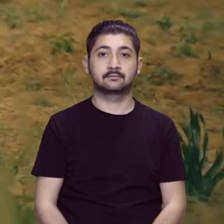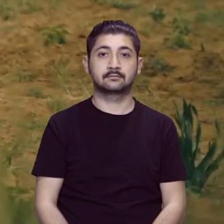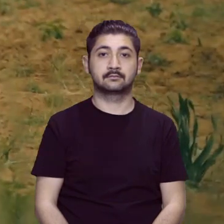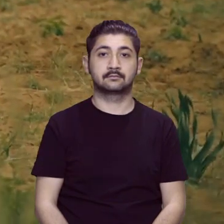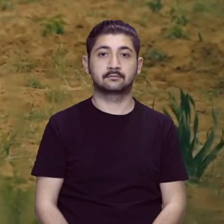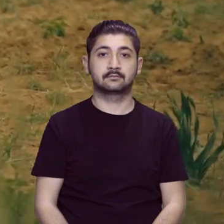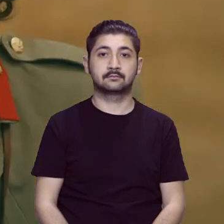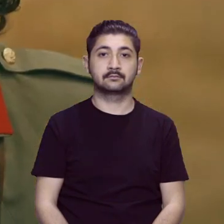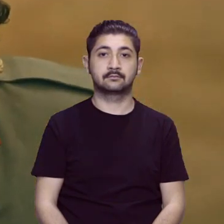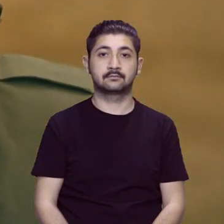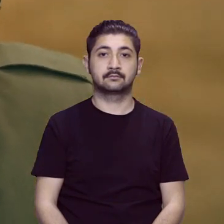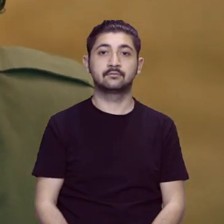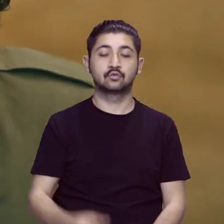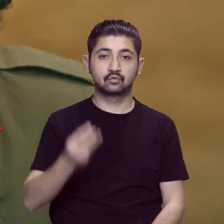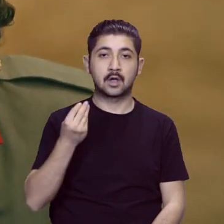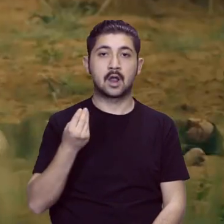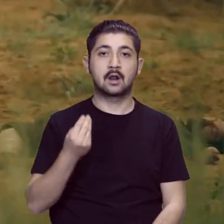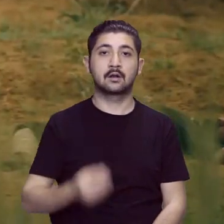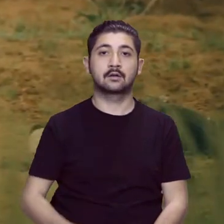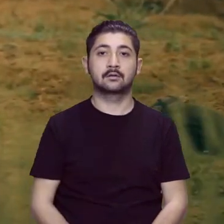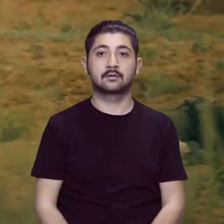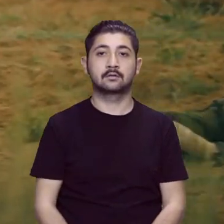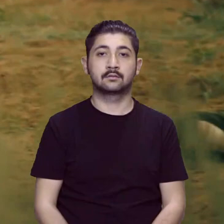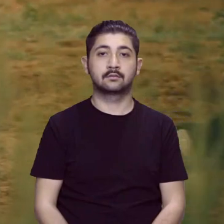arkadan sokulup boğazını kesti.